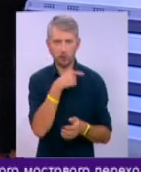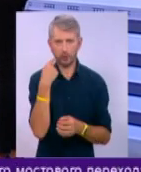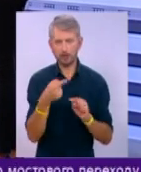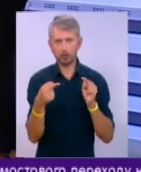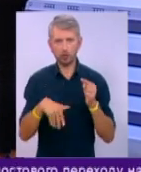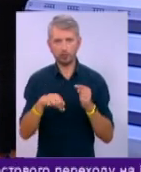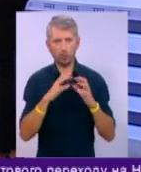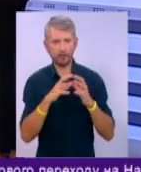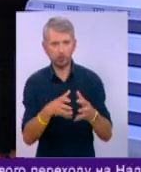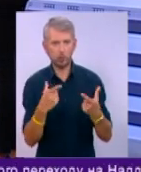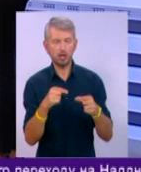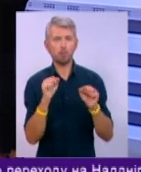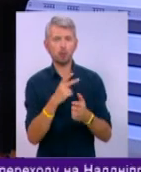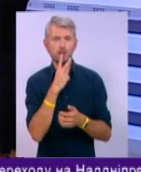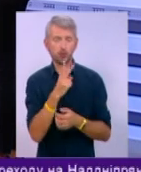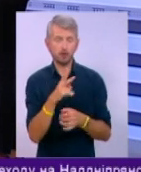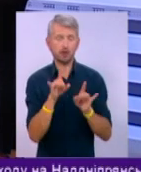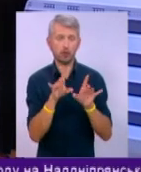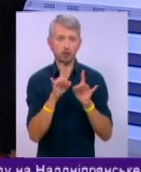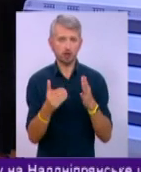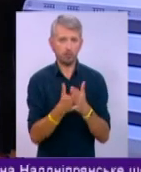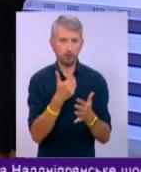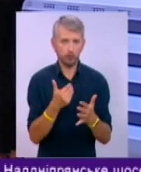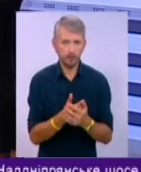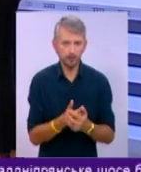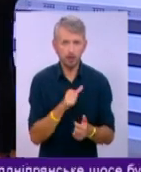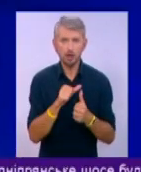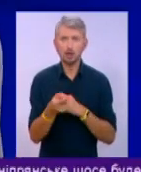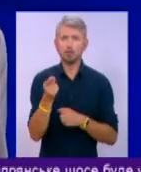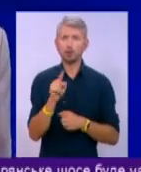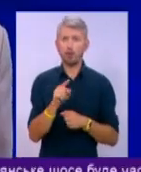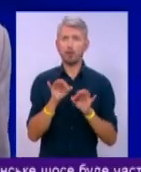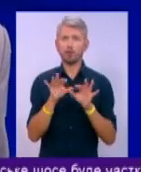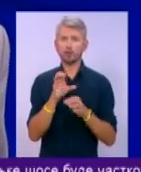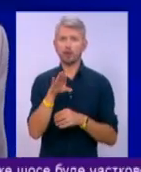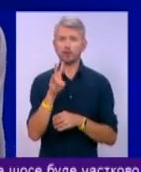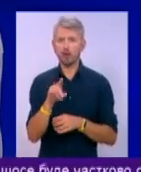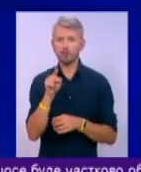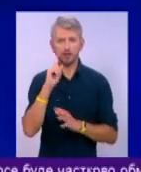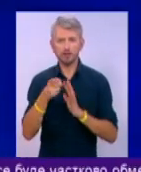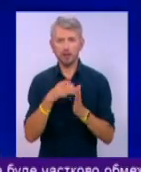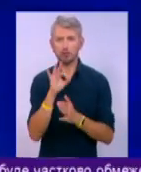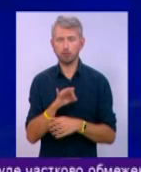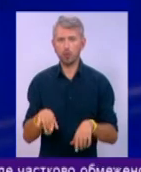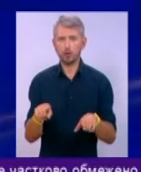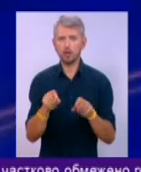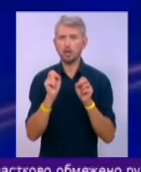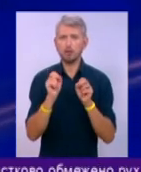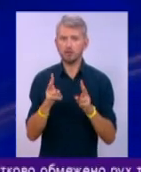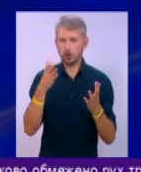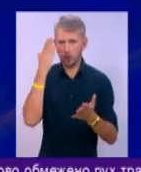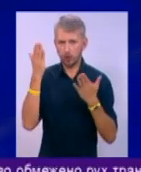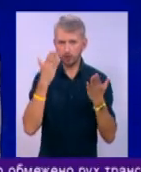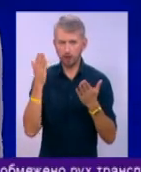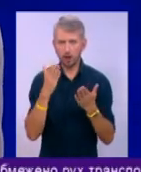проти всього світу, де можна подивитись, розкажемо в новинах. І крім того, у випуску СТН ви дізнаєтесь і про небезпечну